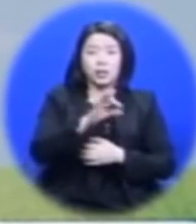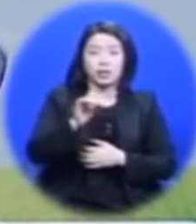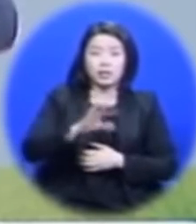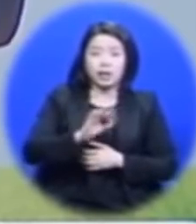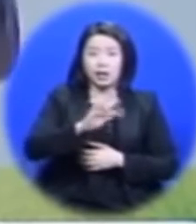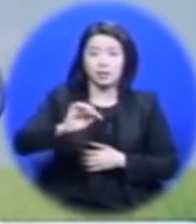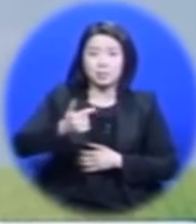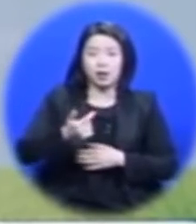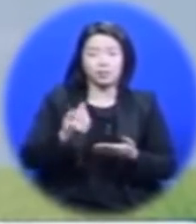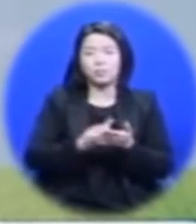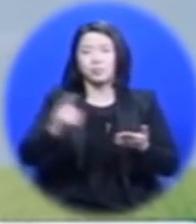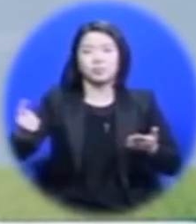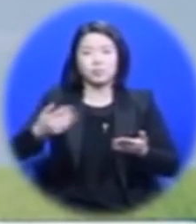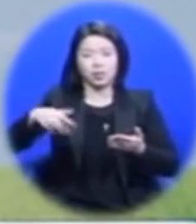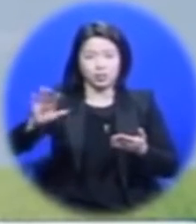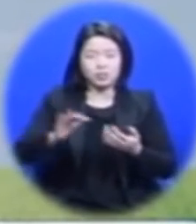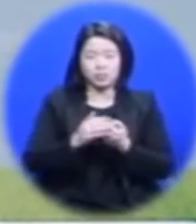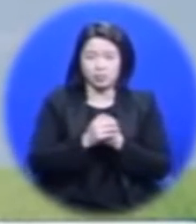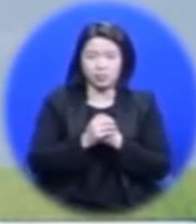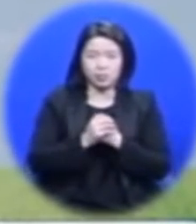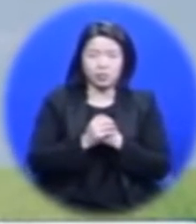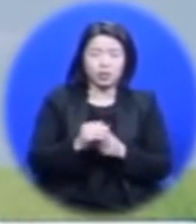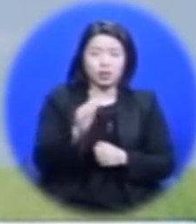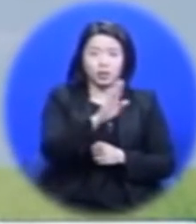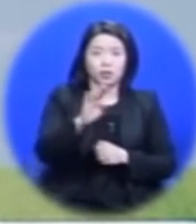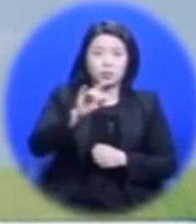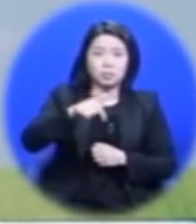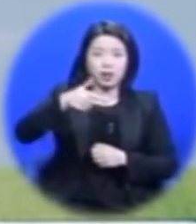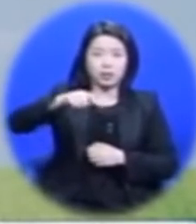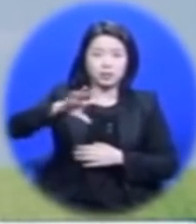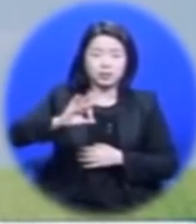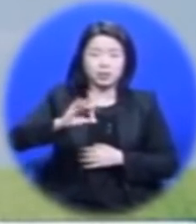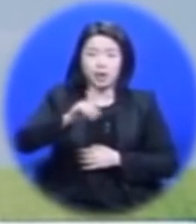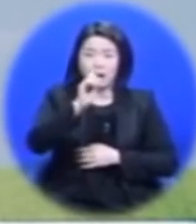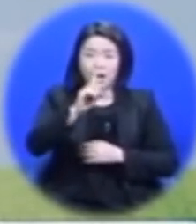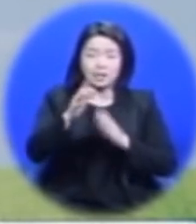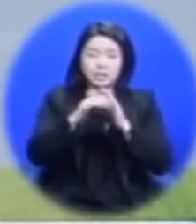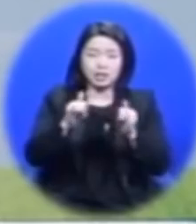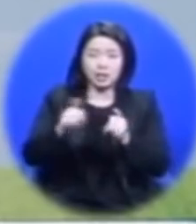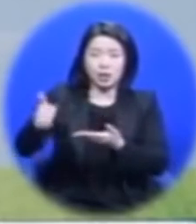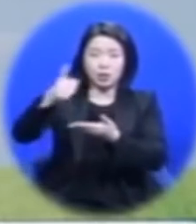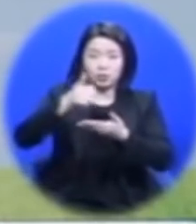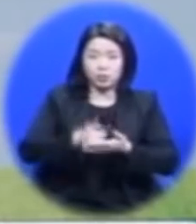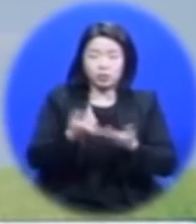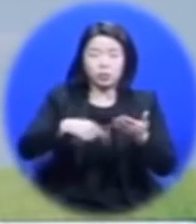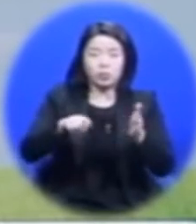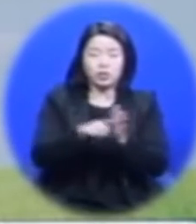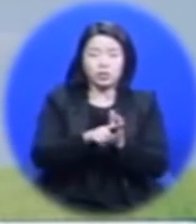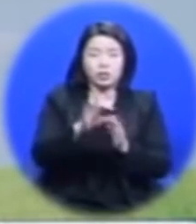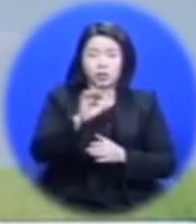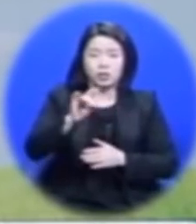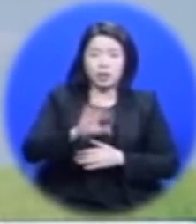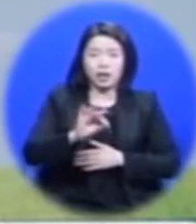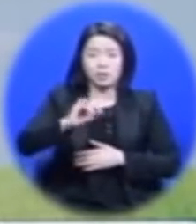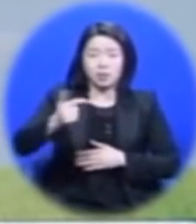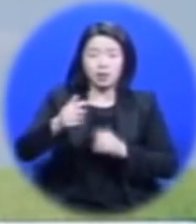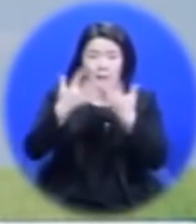우리 나가겠다 그랬어요. 아, 백정 한 사람을 교인으로 받아들이기 위해서 양반들이 나가버렸어요.